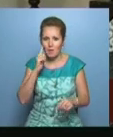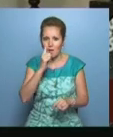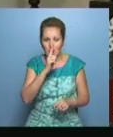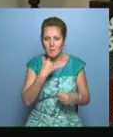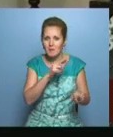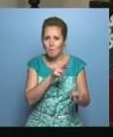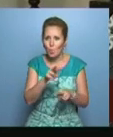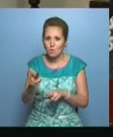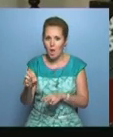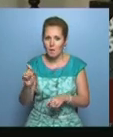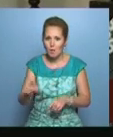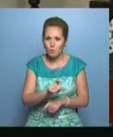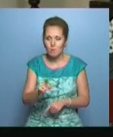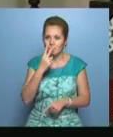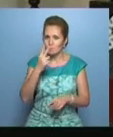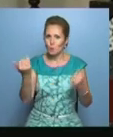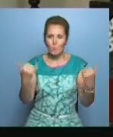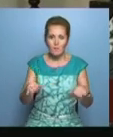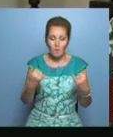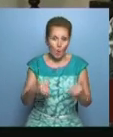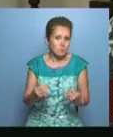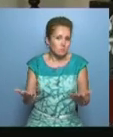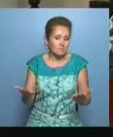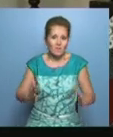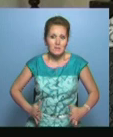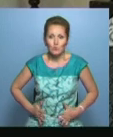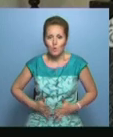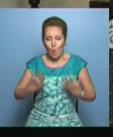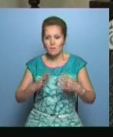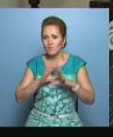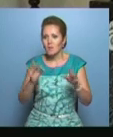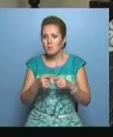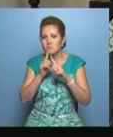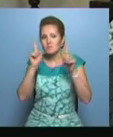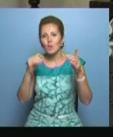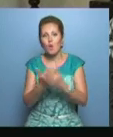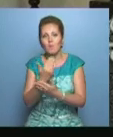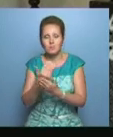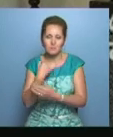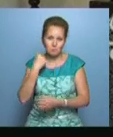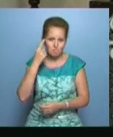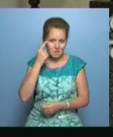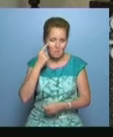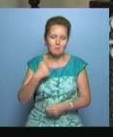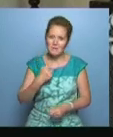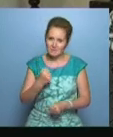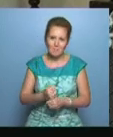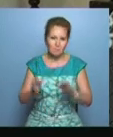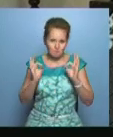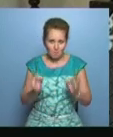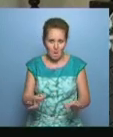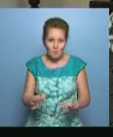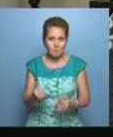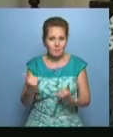на экскурсиях, когда они удивляются и восхищаются всеми этими новшествами, мы понимаем, что мы сделали правильно.